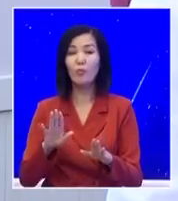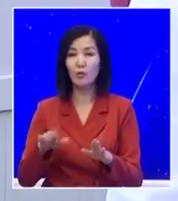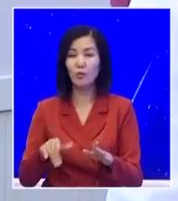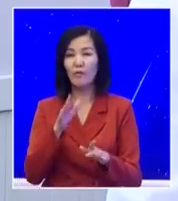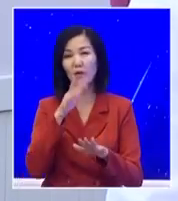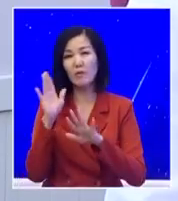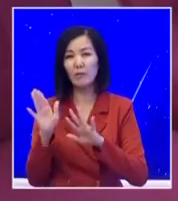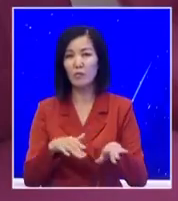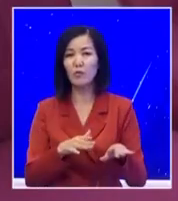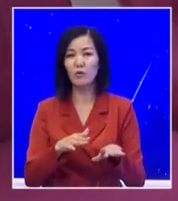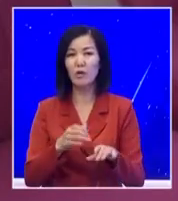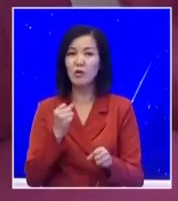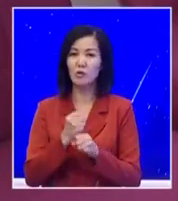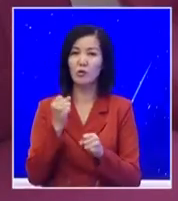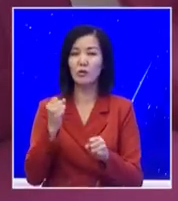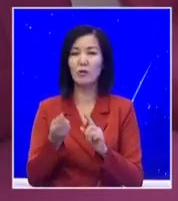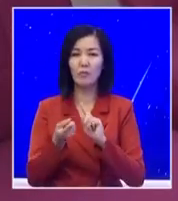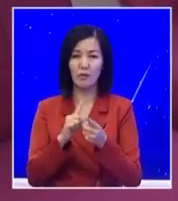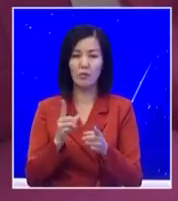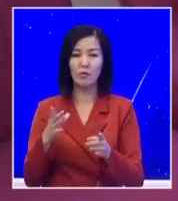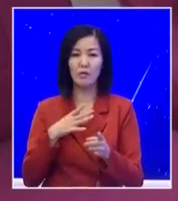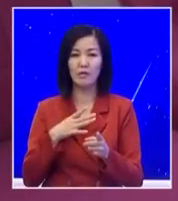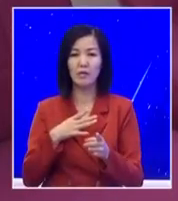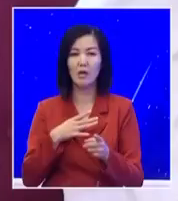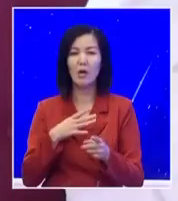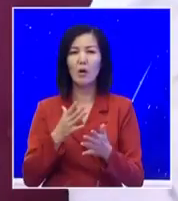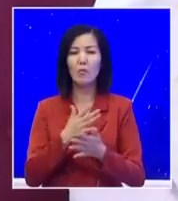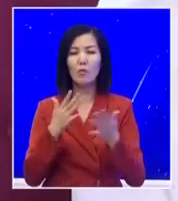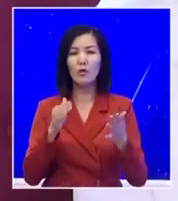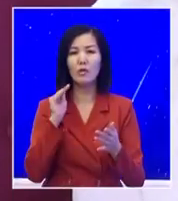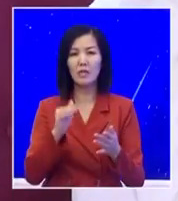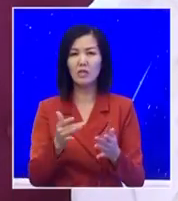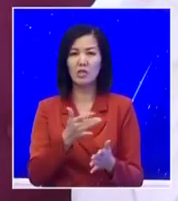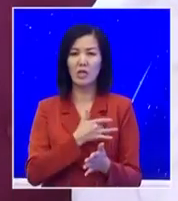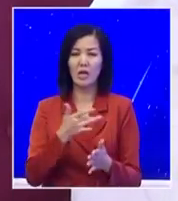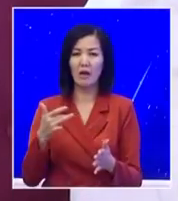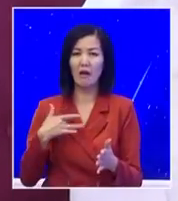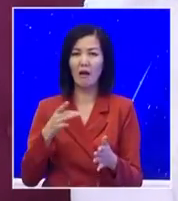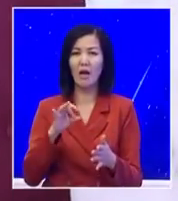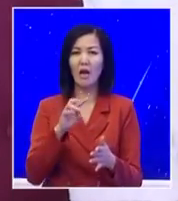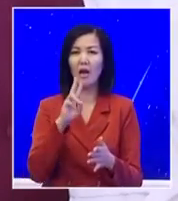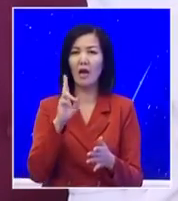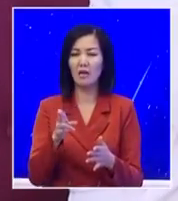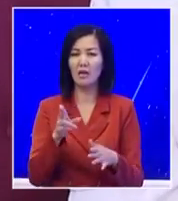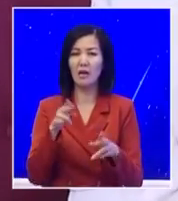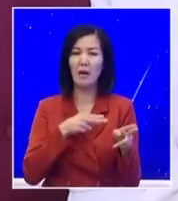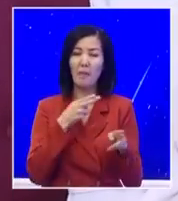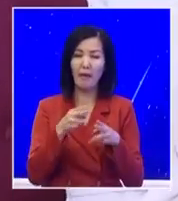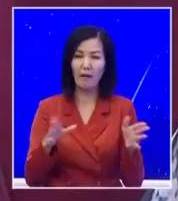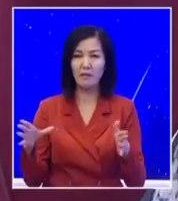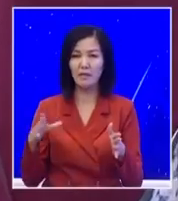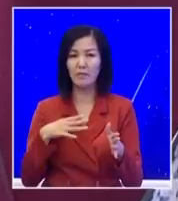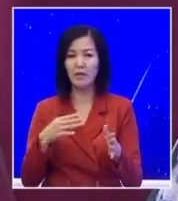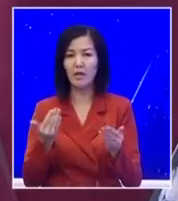непробиваемый, что ли. Более 1000 операций с диагнозом рак молочной железы провел молодой хирург, и большая половина из них уже